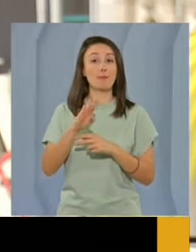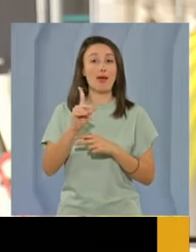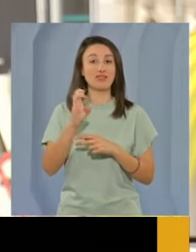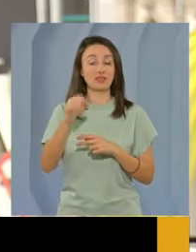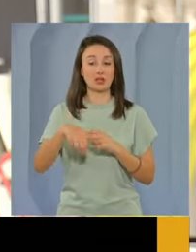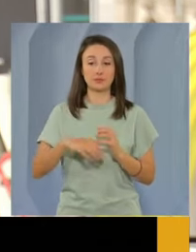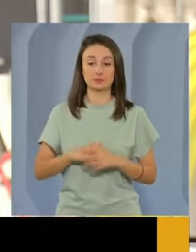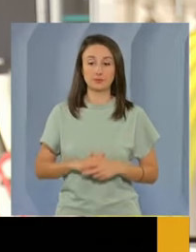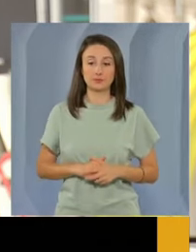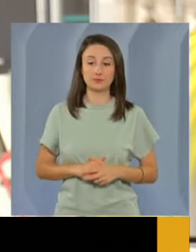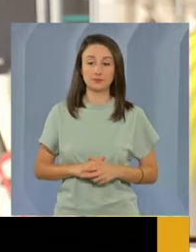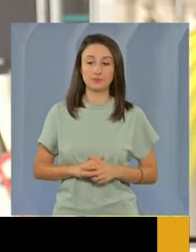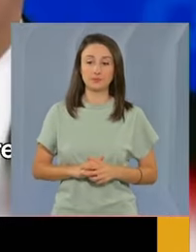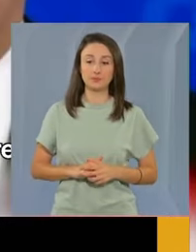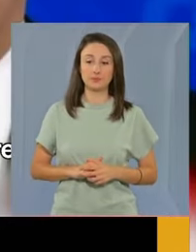Joe Biden.